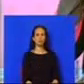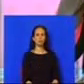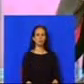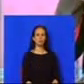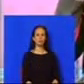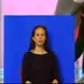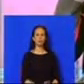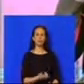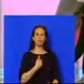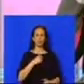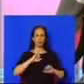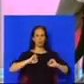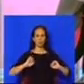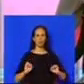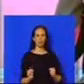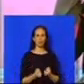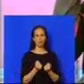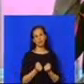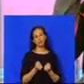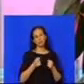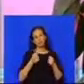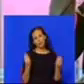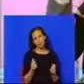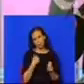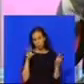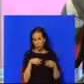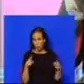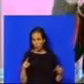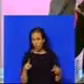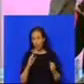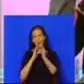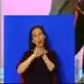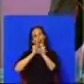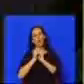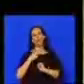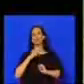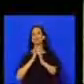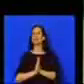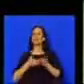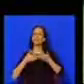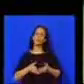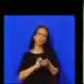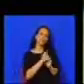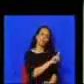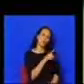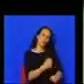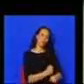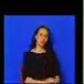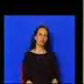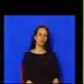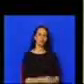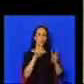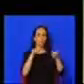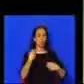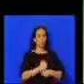אני מסתדלת דברים שאני לא יכולה לעשות או לבקש עזרה או פשוט לא לעשות אותם. יש לכם